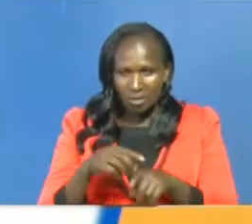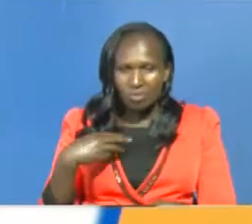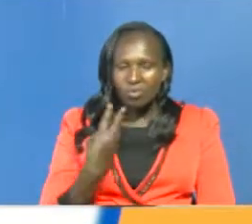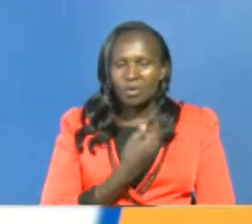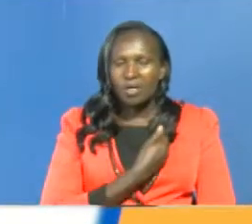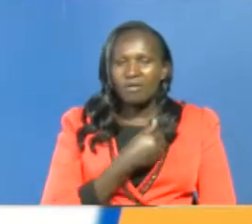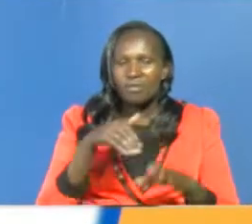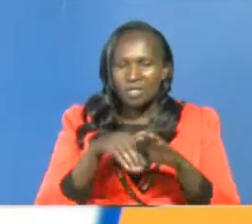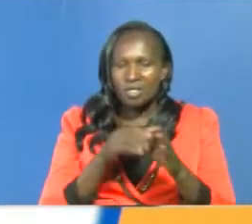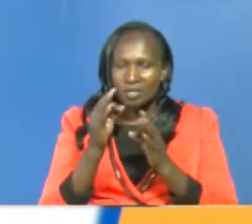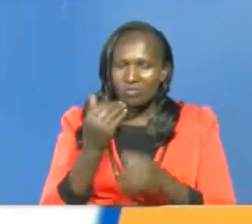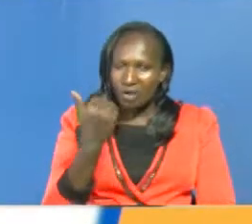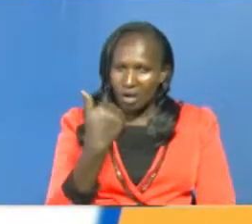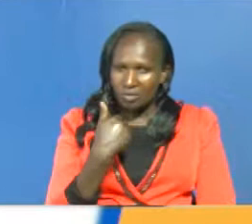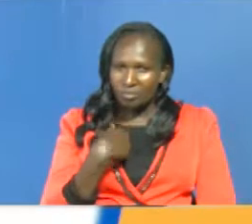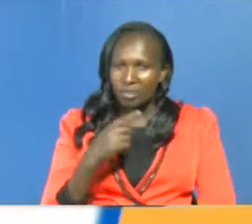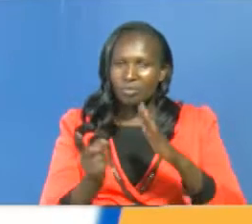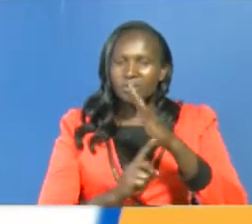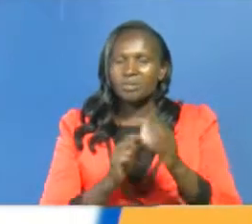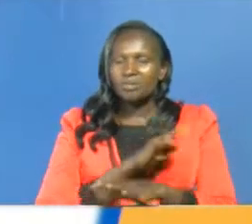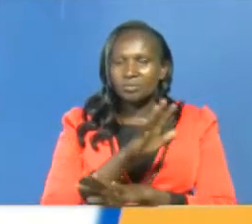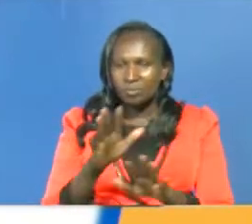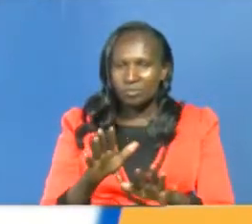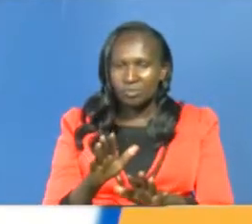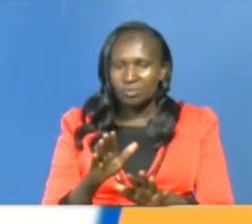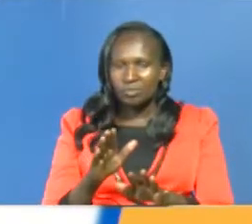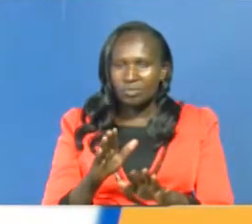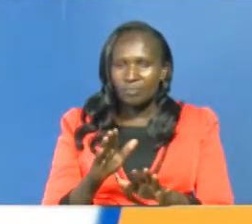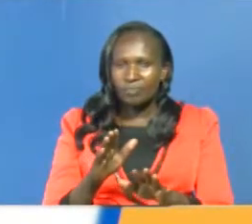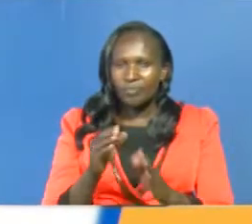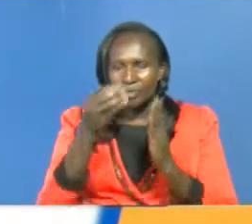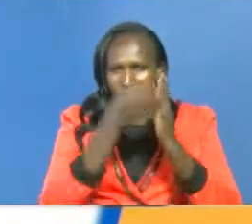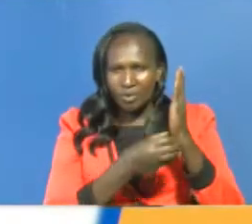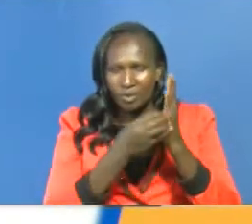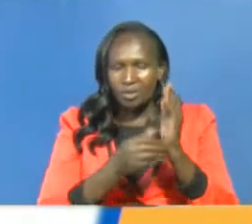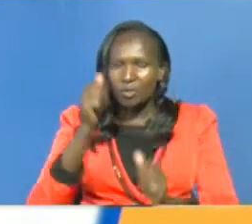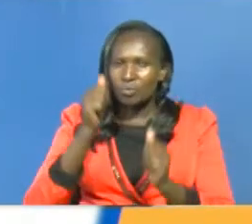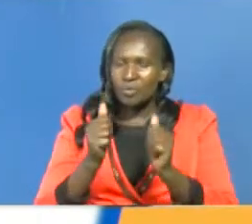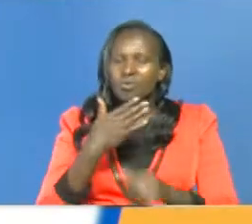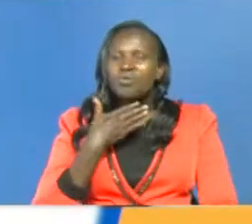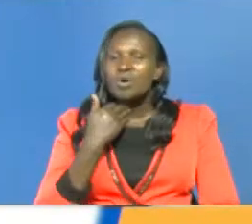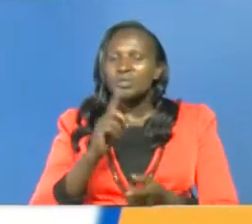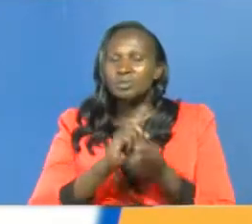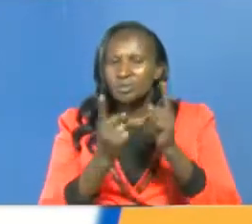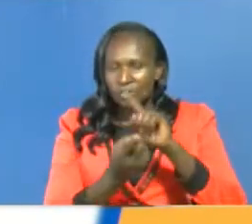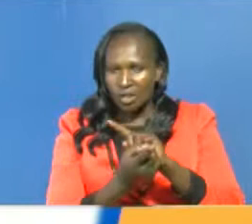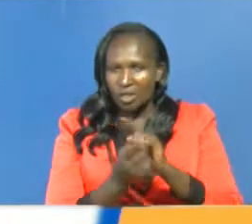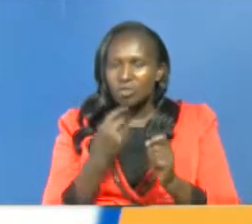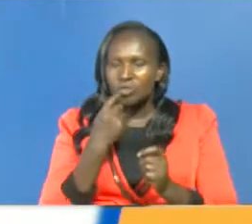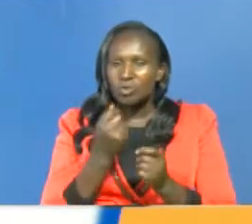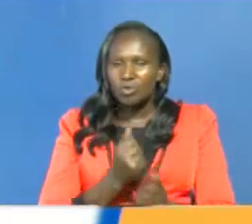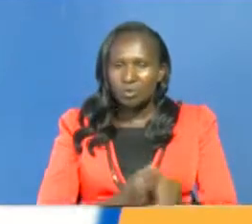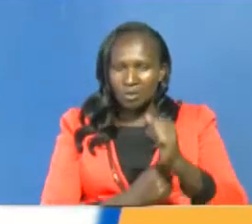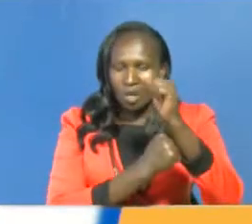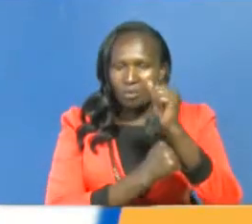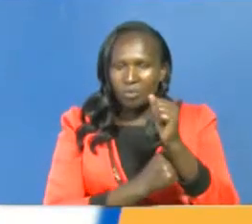executive, ukiniuliza mimi kama waziri wa Ugatuzi, najua ni vipengee vipi vinahitaji marekebisho ili tuimarishe